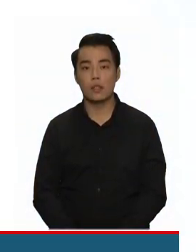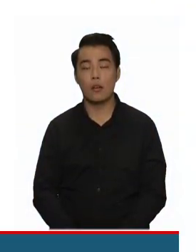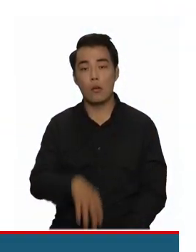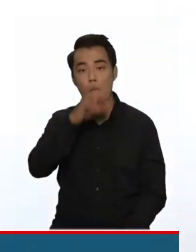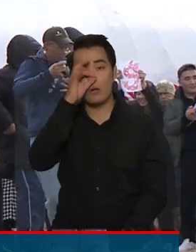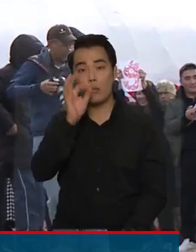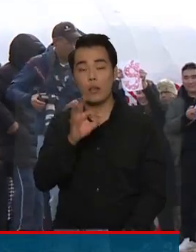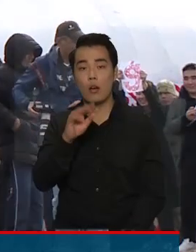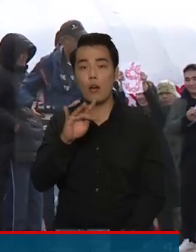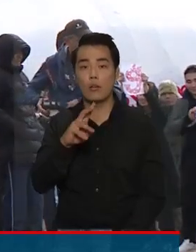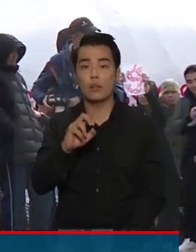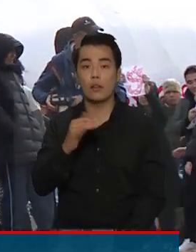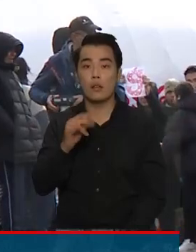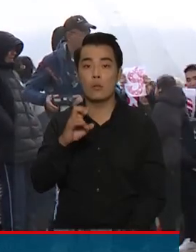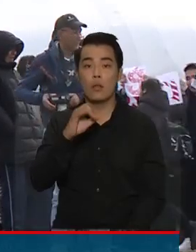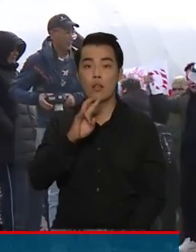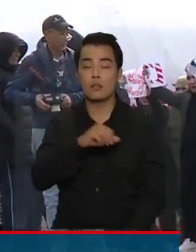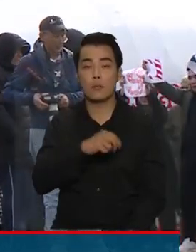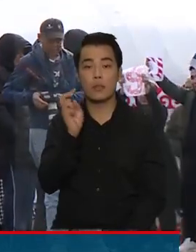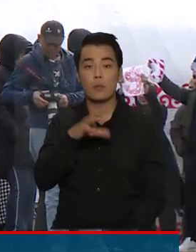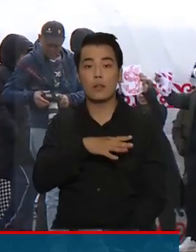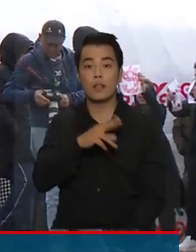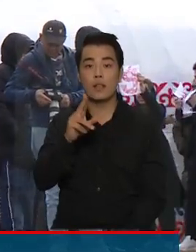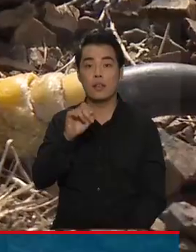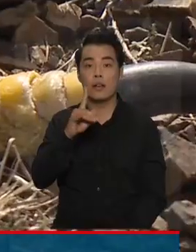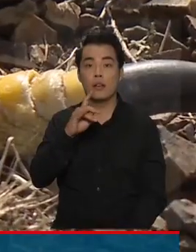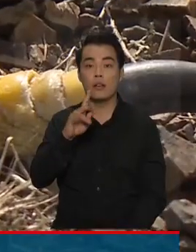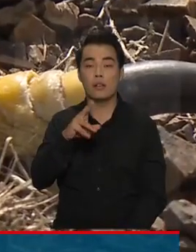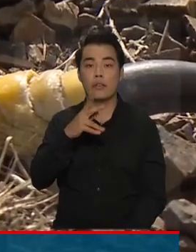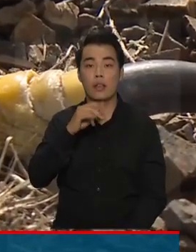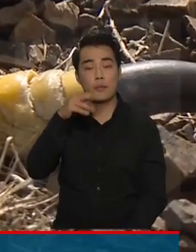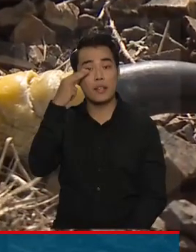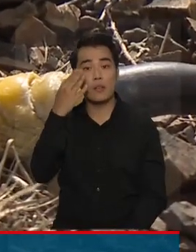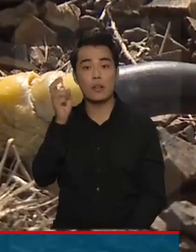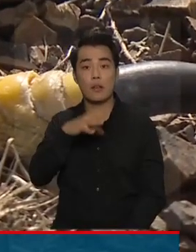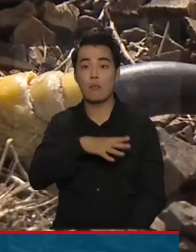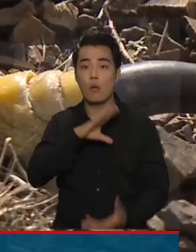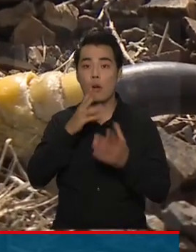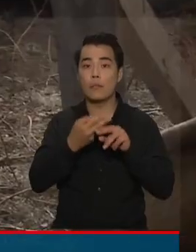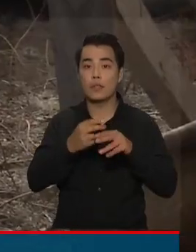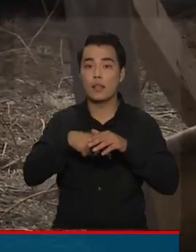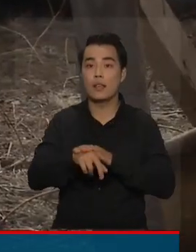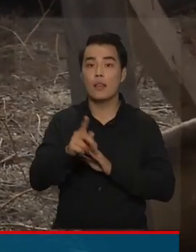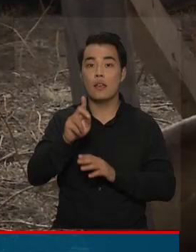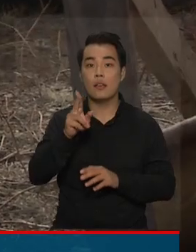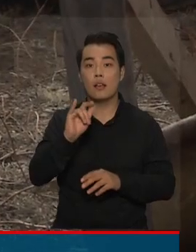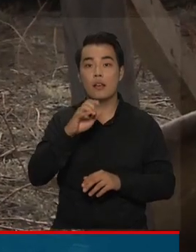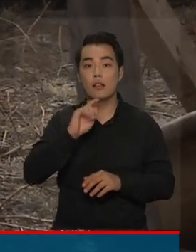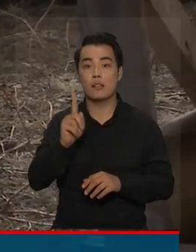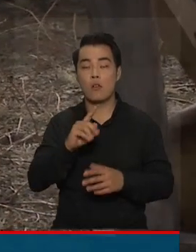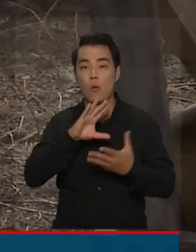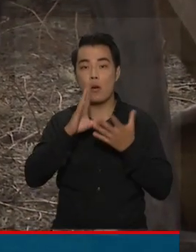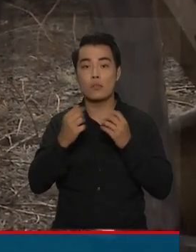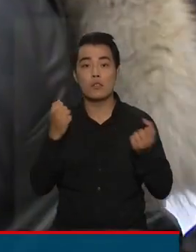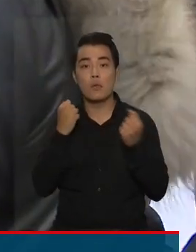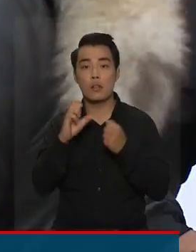Опытный охотник Нурлан Молдаханов приехал из Кыргызстана. Он является главным тренером по кыргызскому национальному спорту «Салбурын»